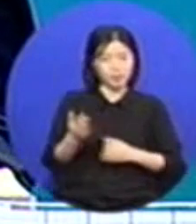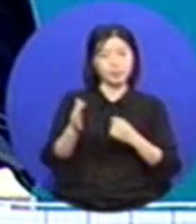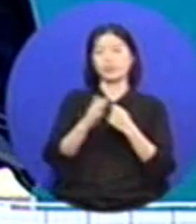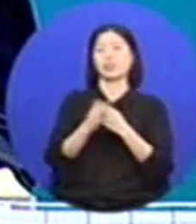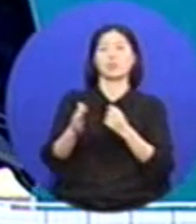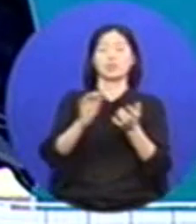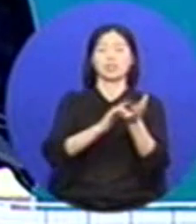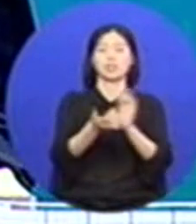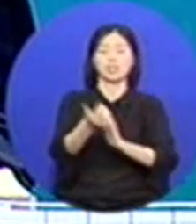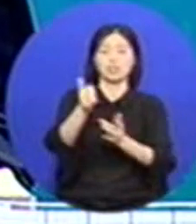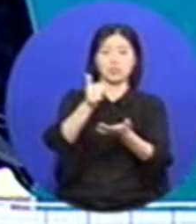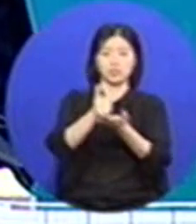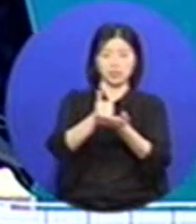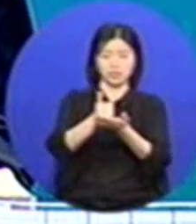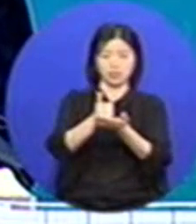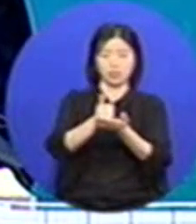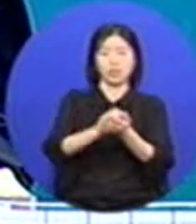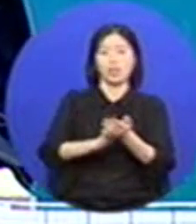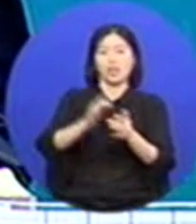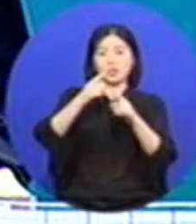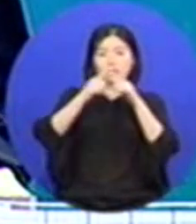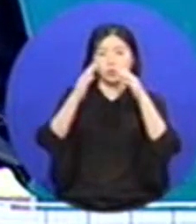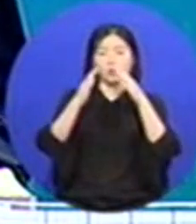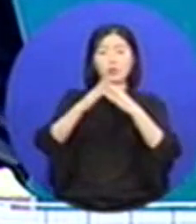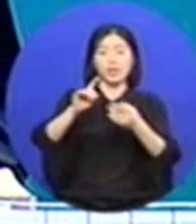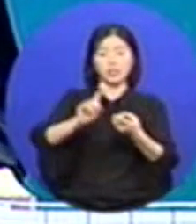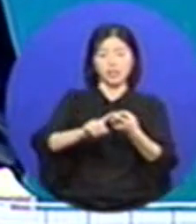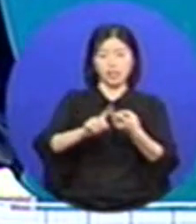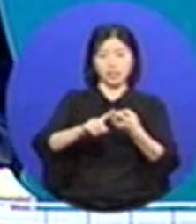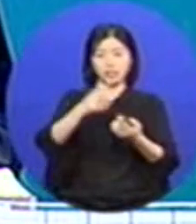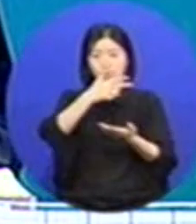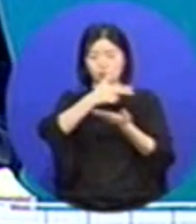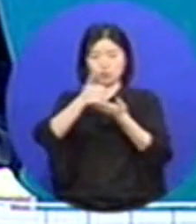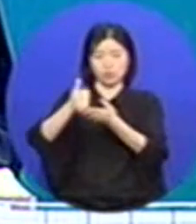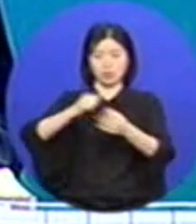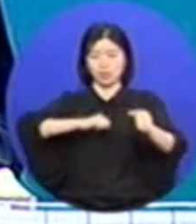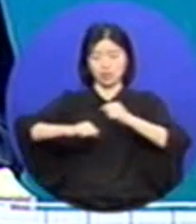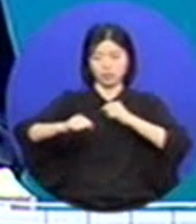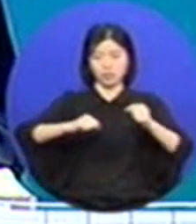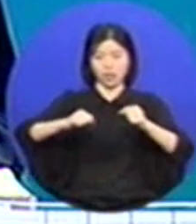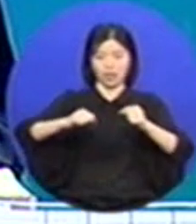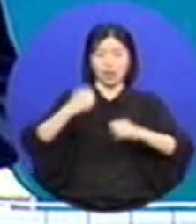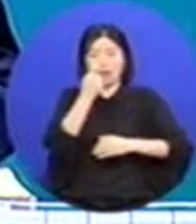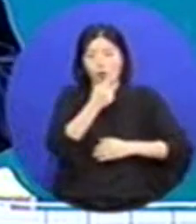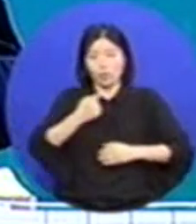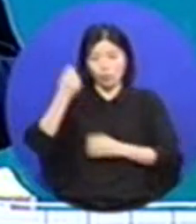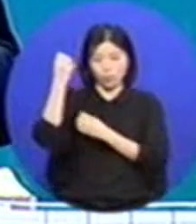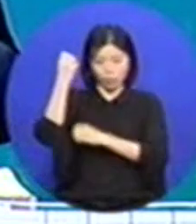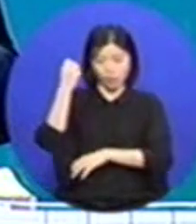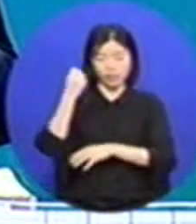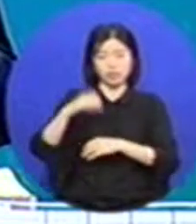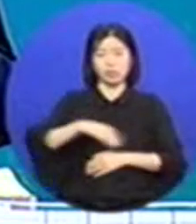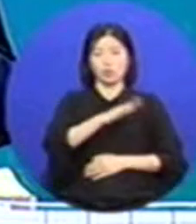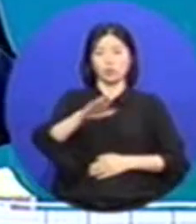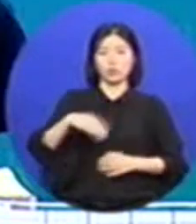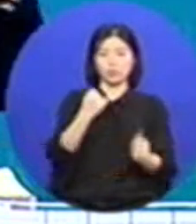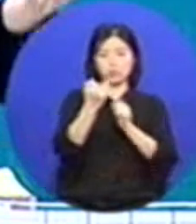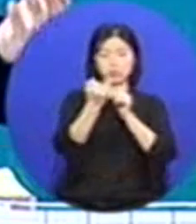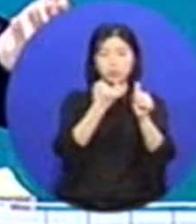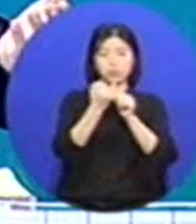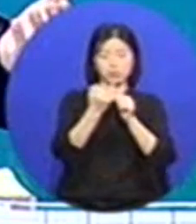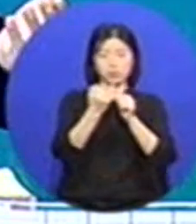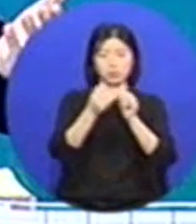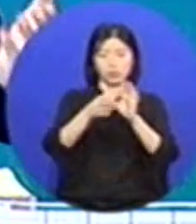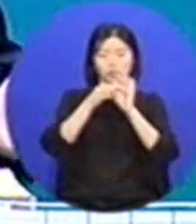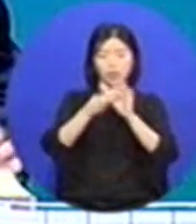교회의 대하여 가지고 있는 주님의 에 역사 섭리를 우리에게 부부 관계의 적용해